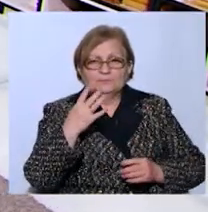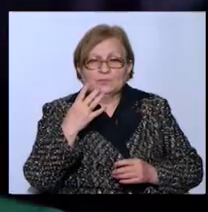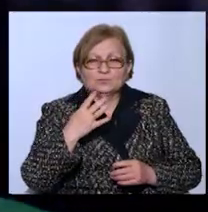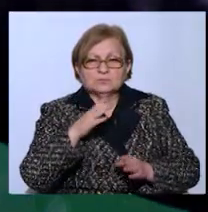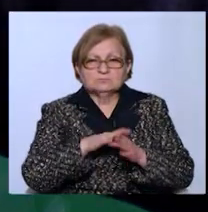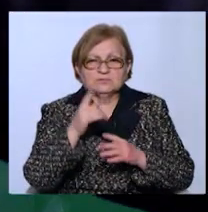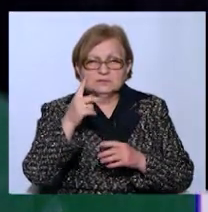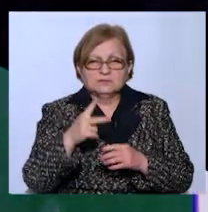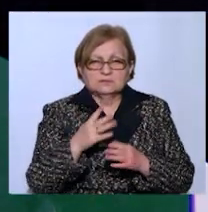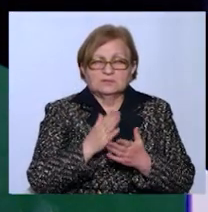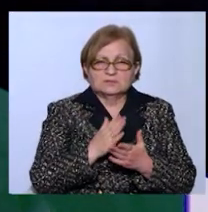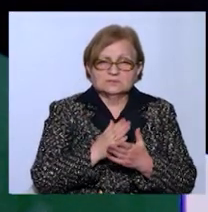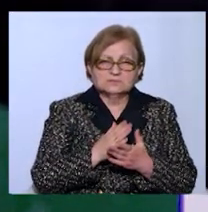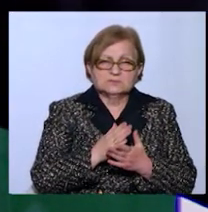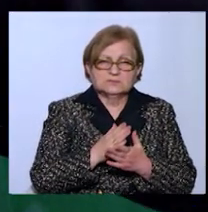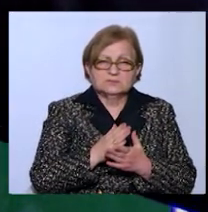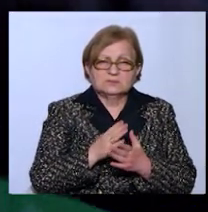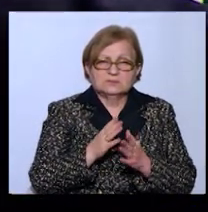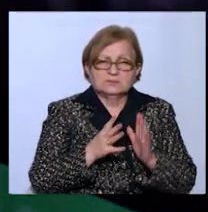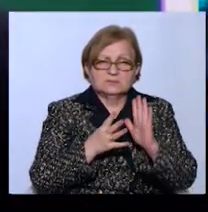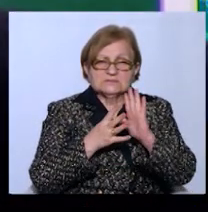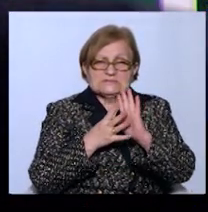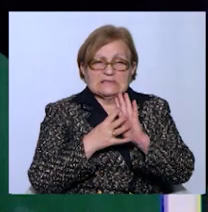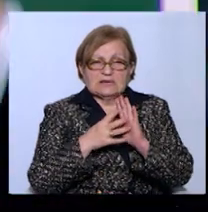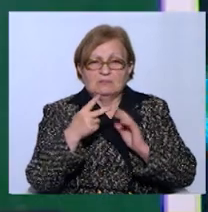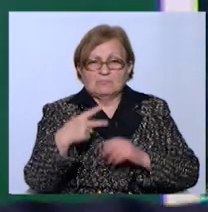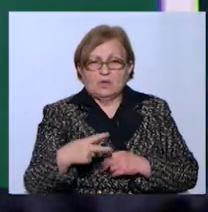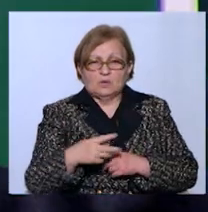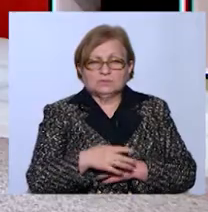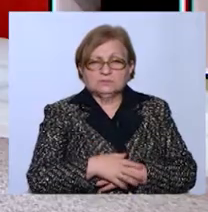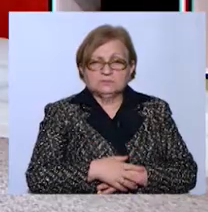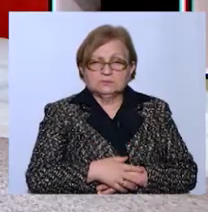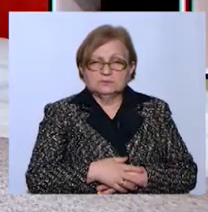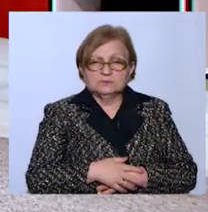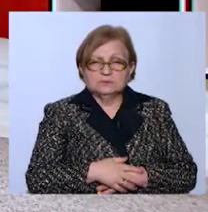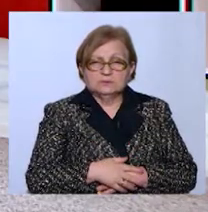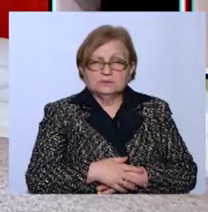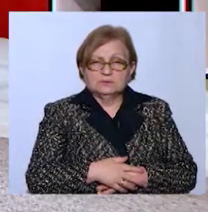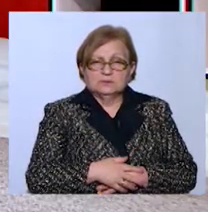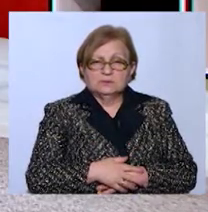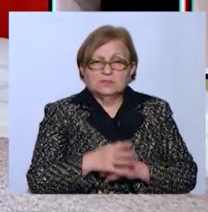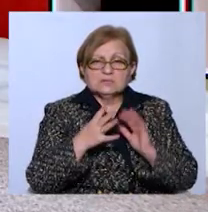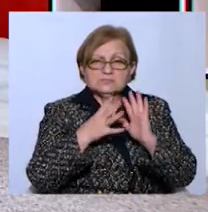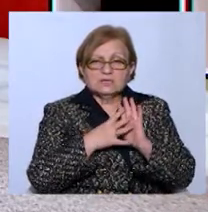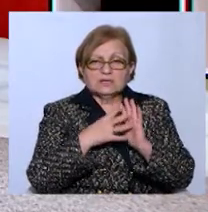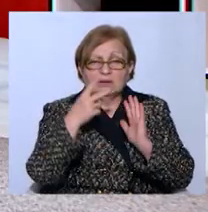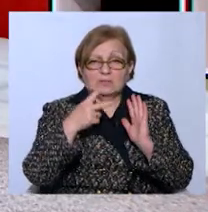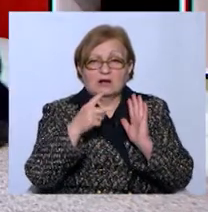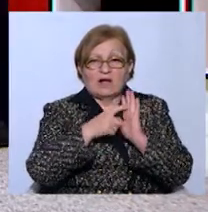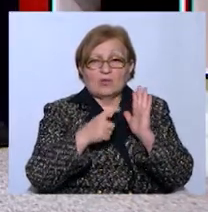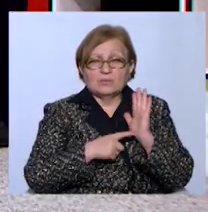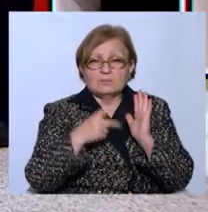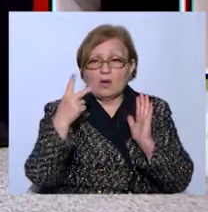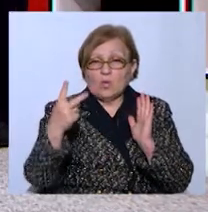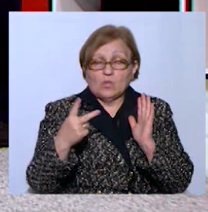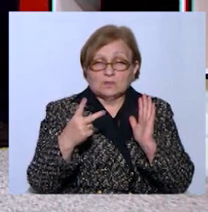4/1 არის 9/2. მას 9/2, 9 გაყოფილი მაქვს 2-ად.